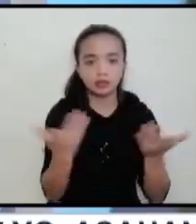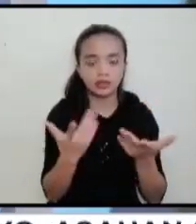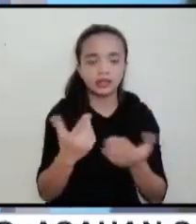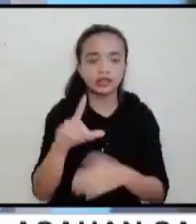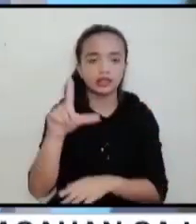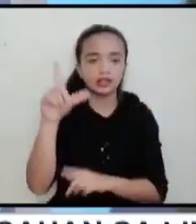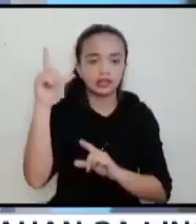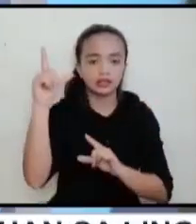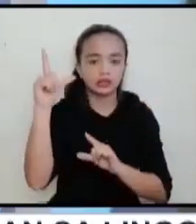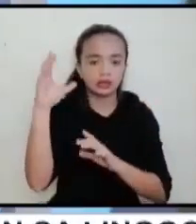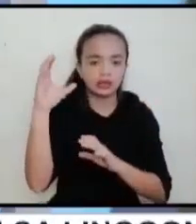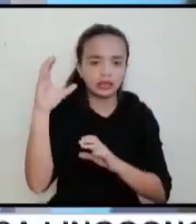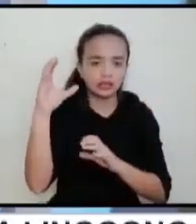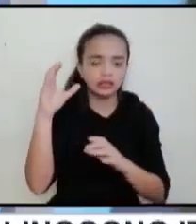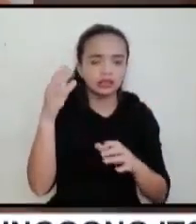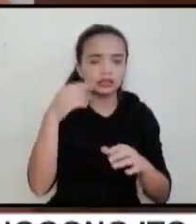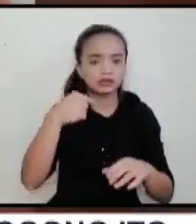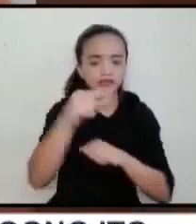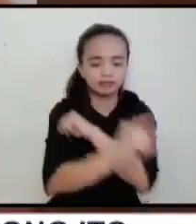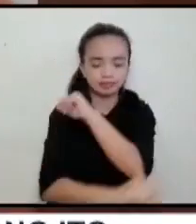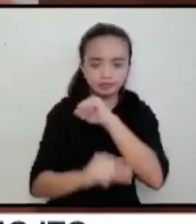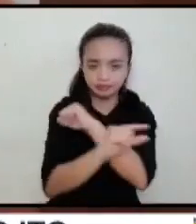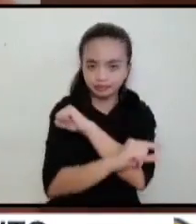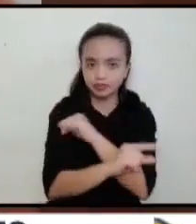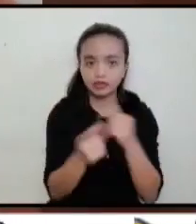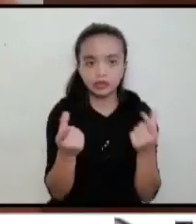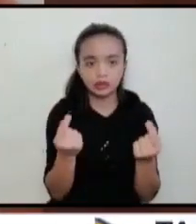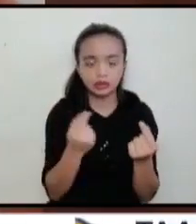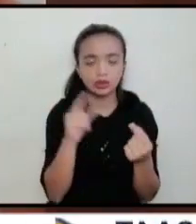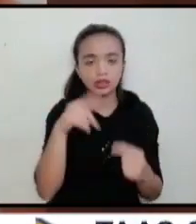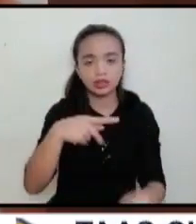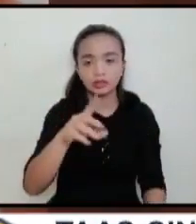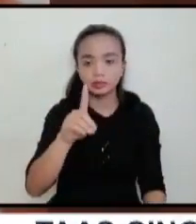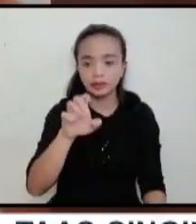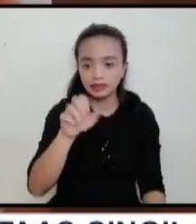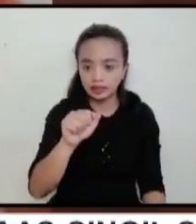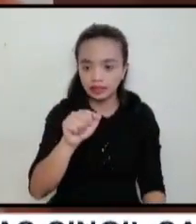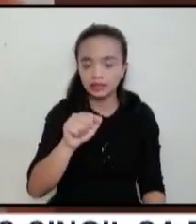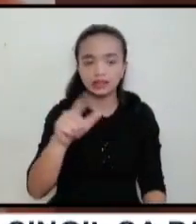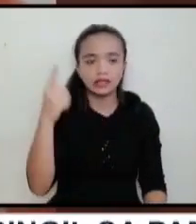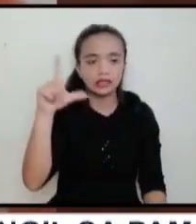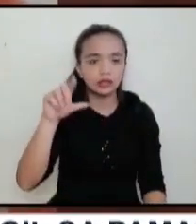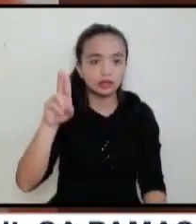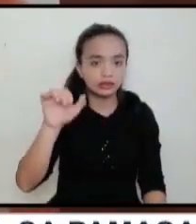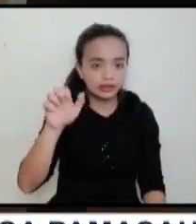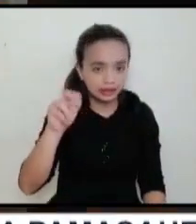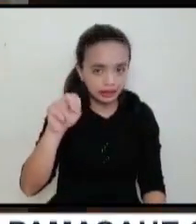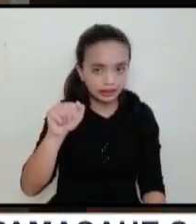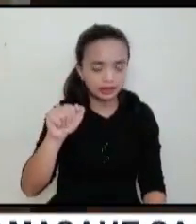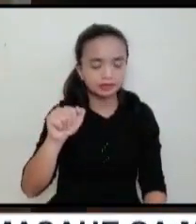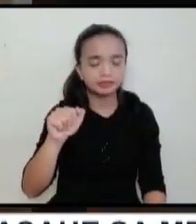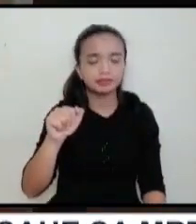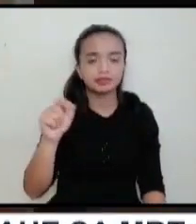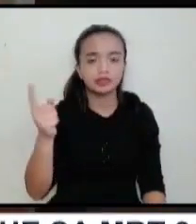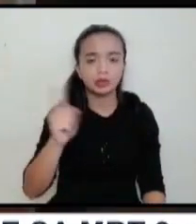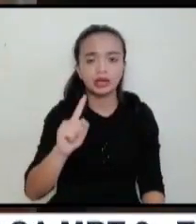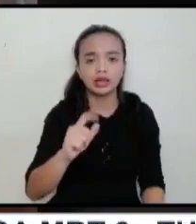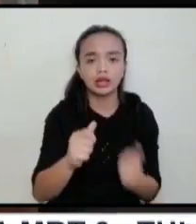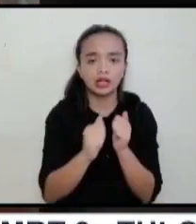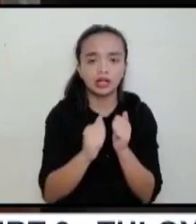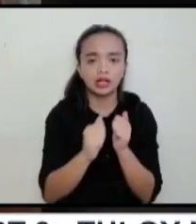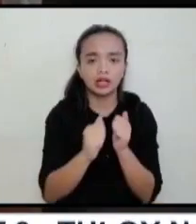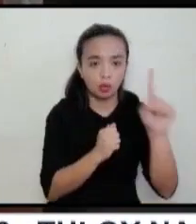Quezon. Ikinasa ang joint operation ng PDEA at Lucena Police sa barangay Ibabang Dupay kung saan isang drug